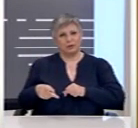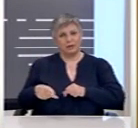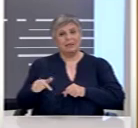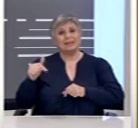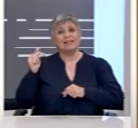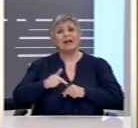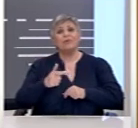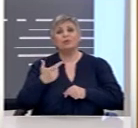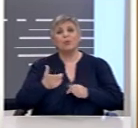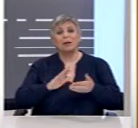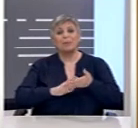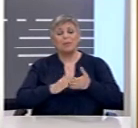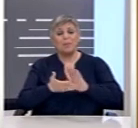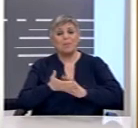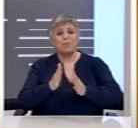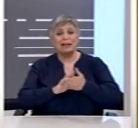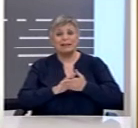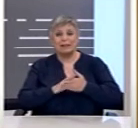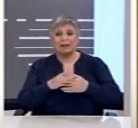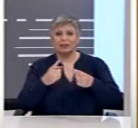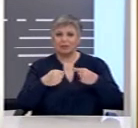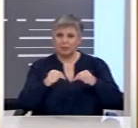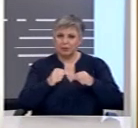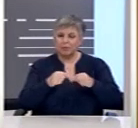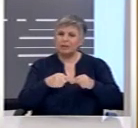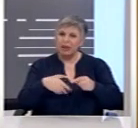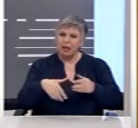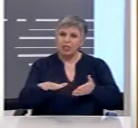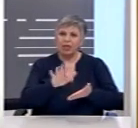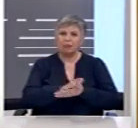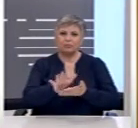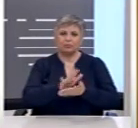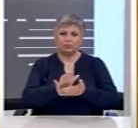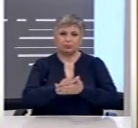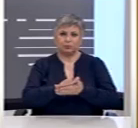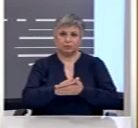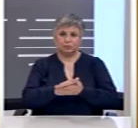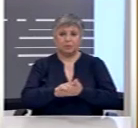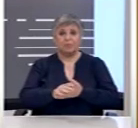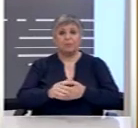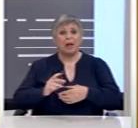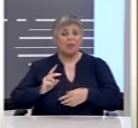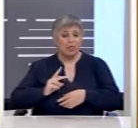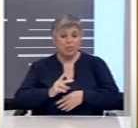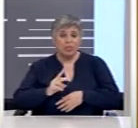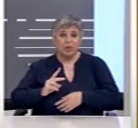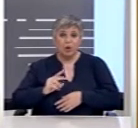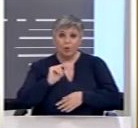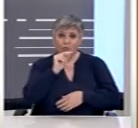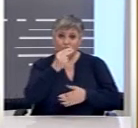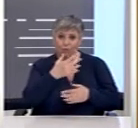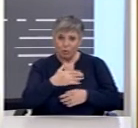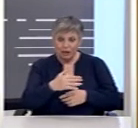των πρακτικών της Επιτροπής εντός ευλόγου χρονικού διαστήματος, δηλαδή με ευθύνη και από τις δύο βουλές,